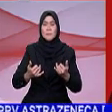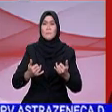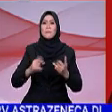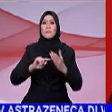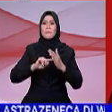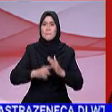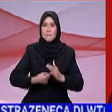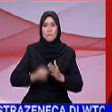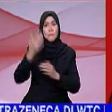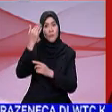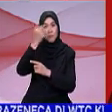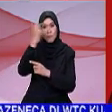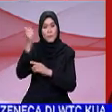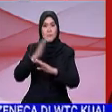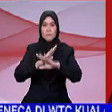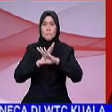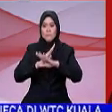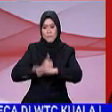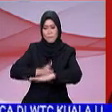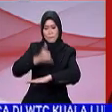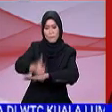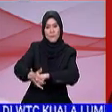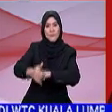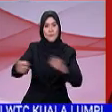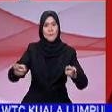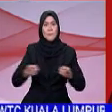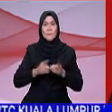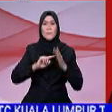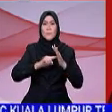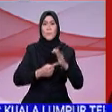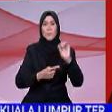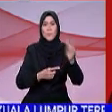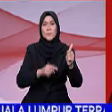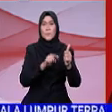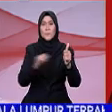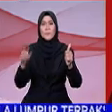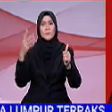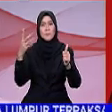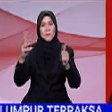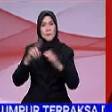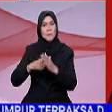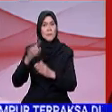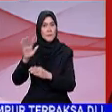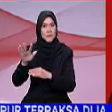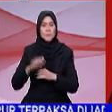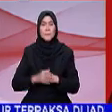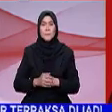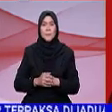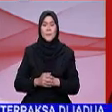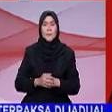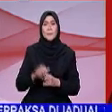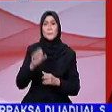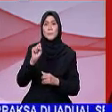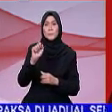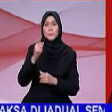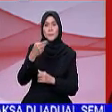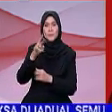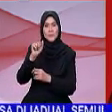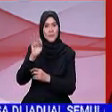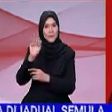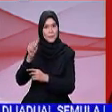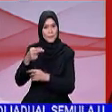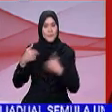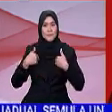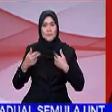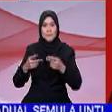dilakukan susulan larangan rentas daerah berkuat kuasa 10 hingga 16 Mei. Sarifah Monazra Sarip yang kini berada di